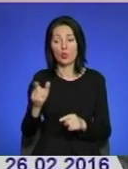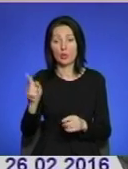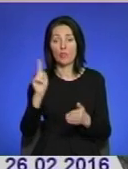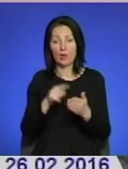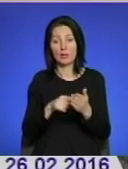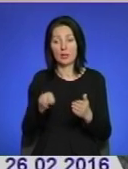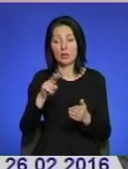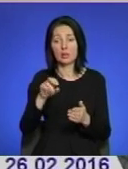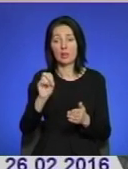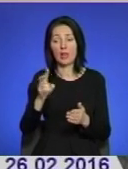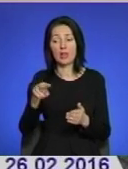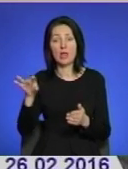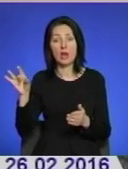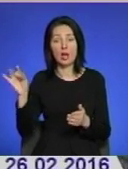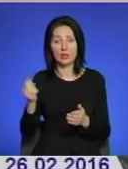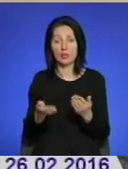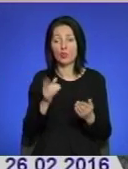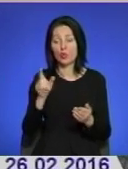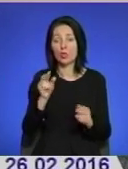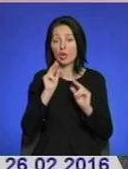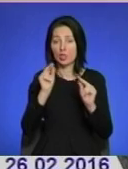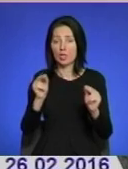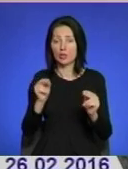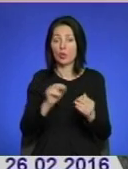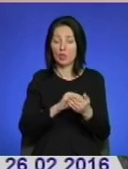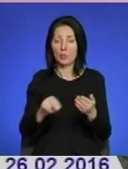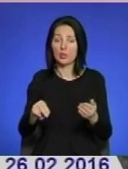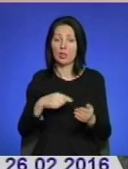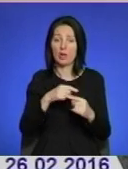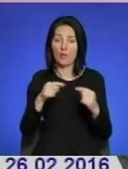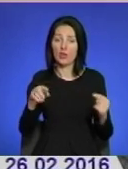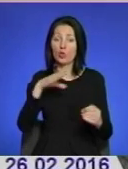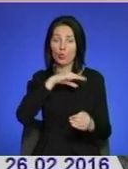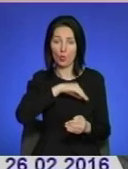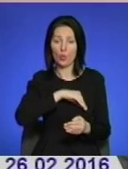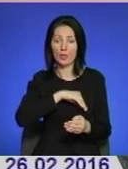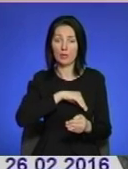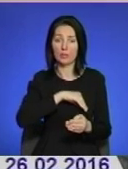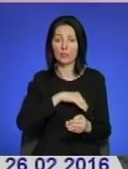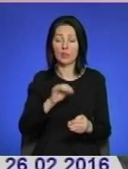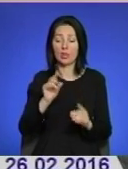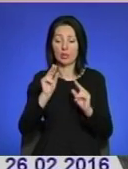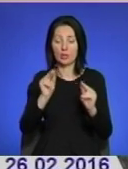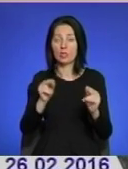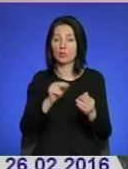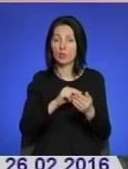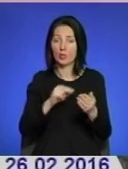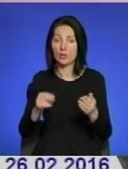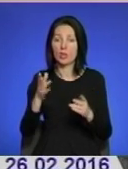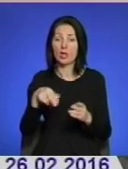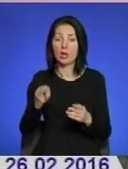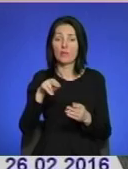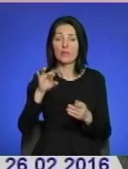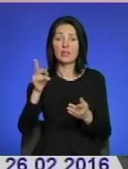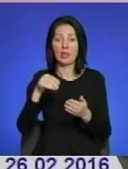вказували в декларації. Якщо людина чесно вказала в декларації вид доходу, види доходів, і чесно вказала в декларації